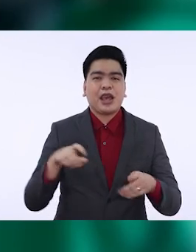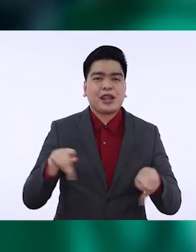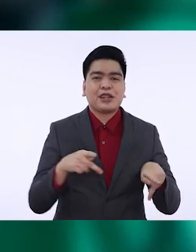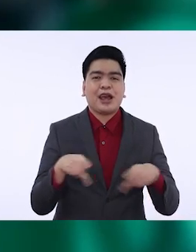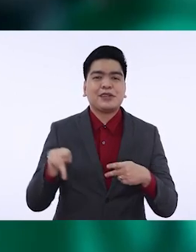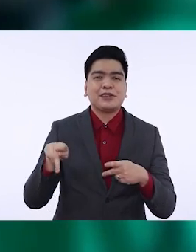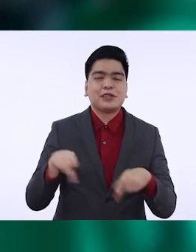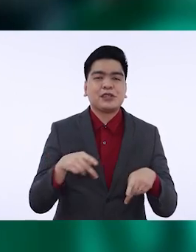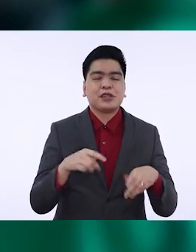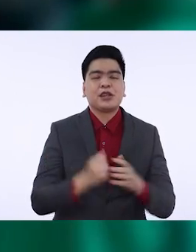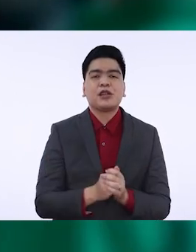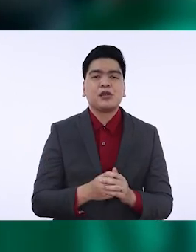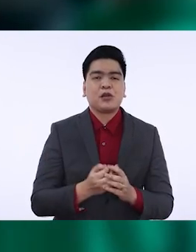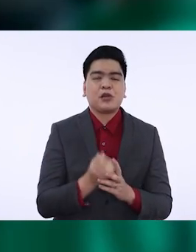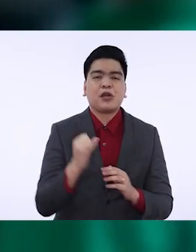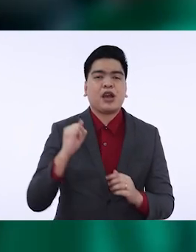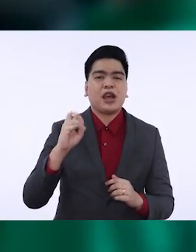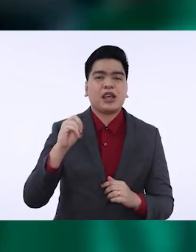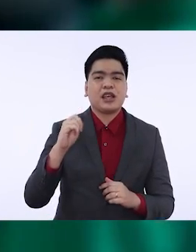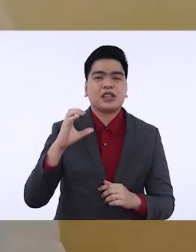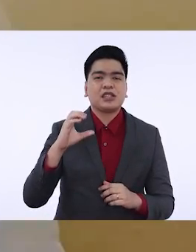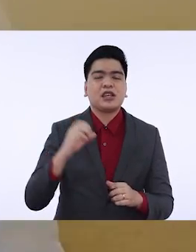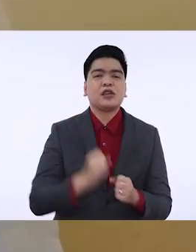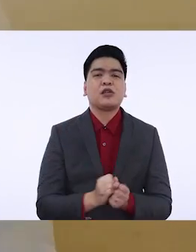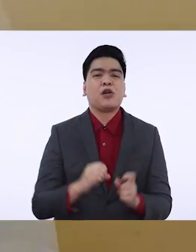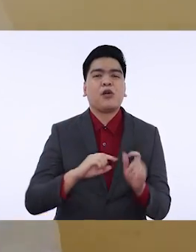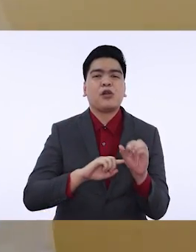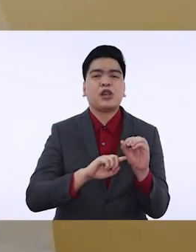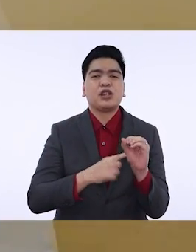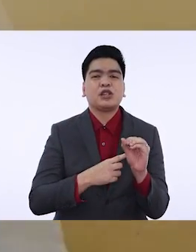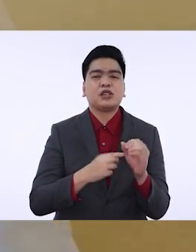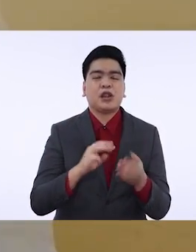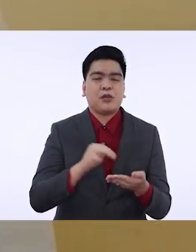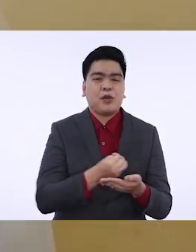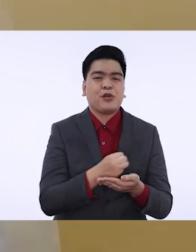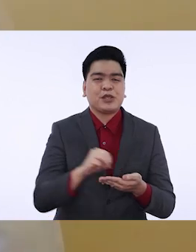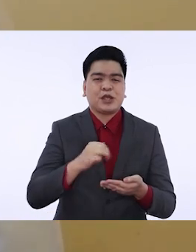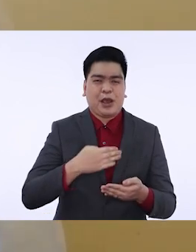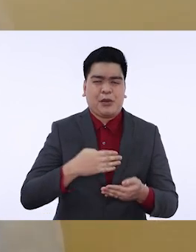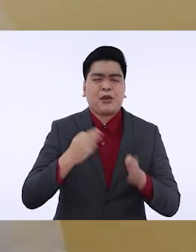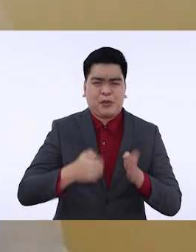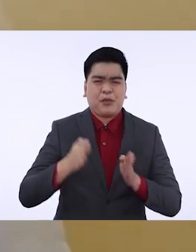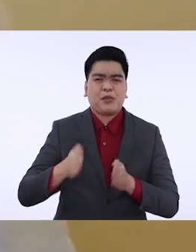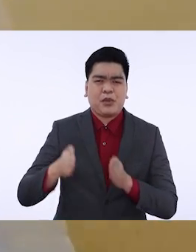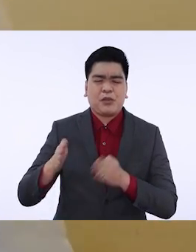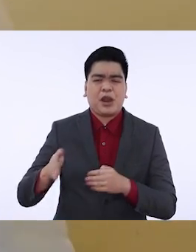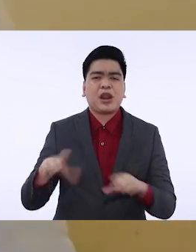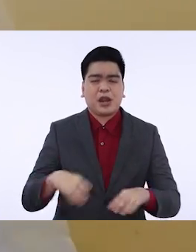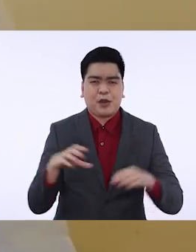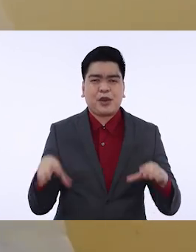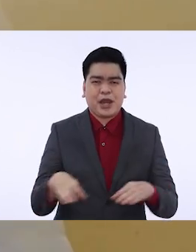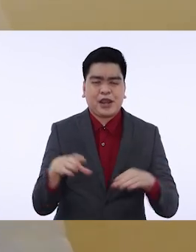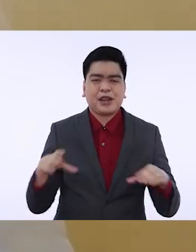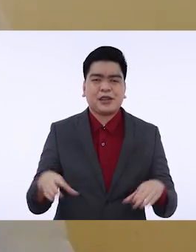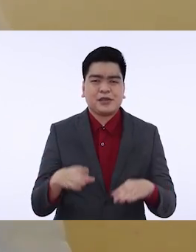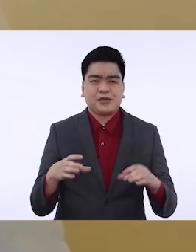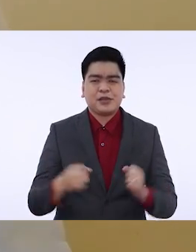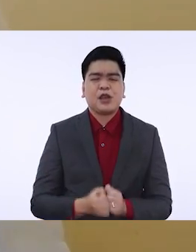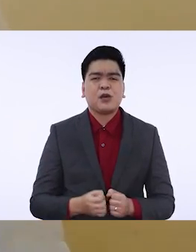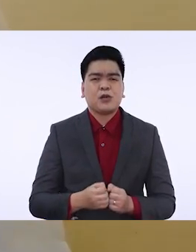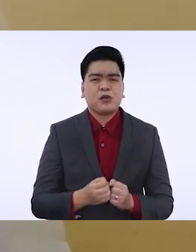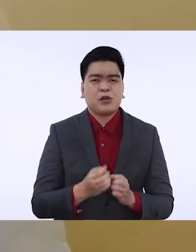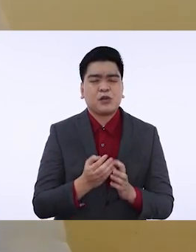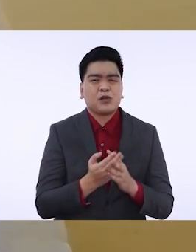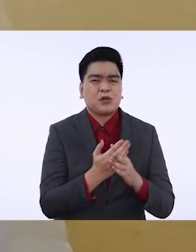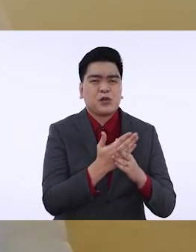mga Iglesia ni Cristo original music. Pinaghandaan po namin ang mga ganitong aktibidad sa